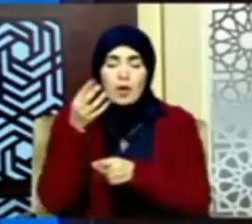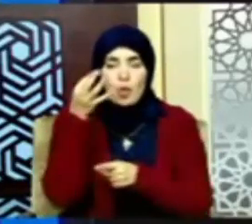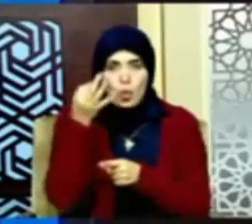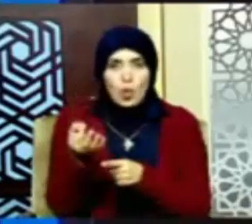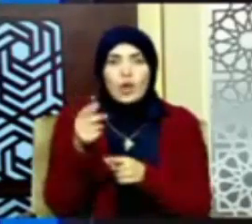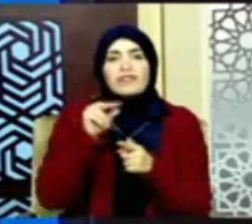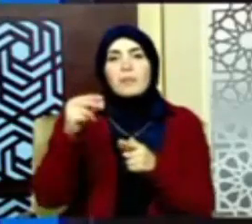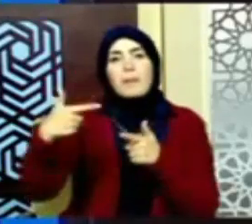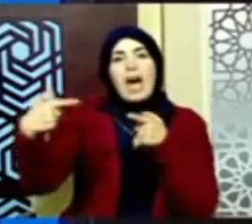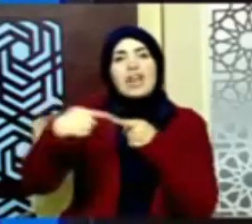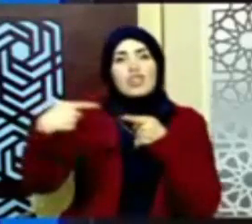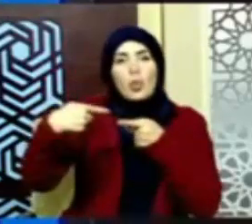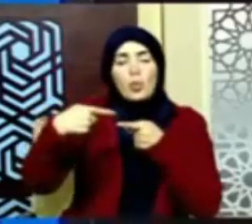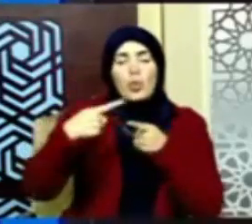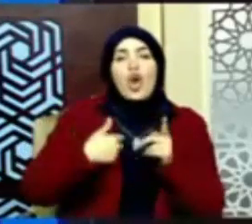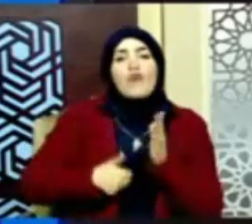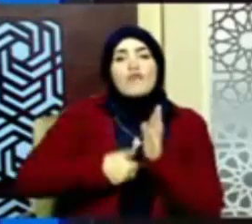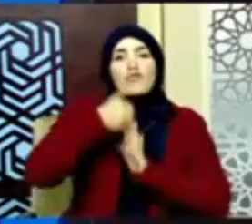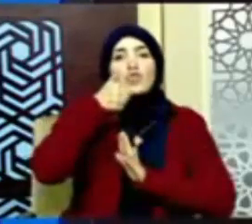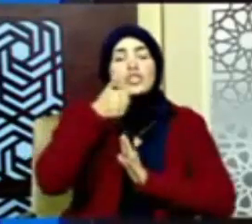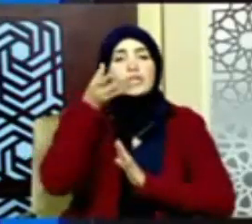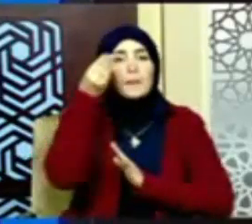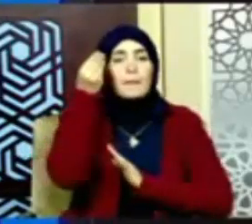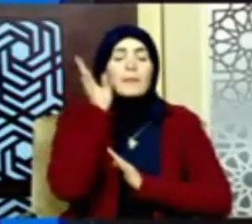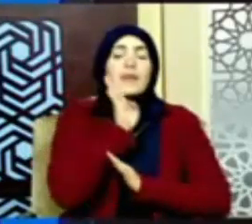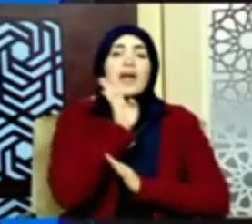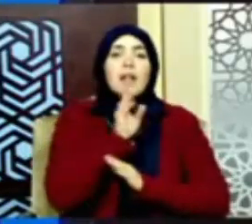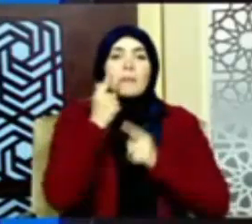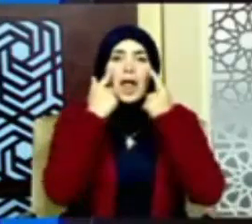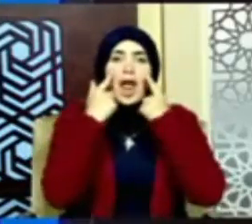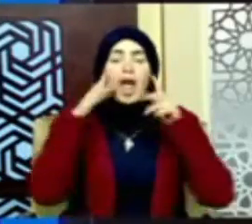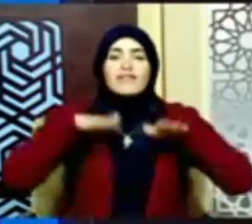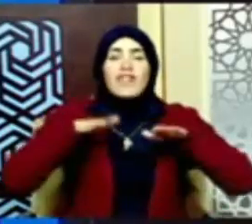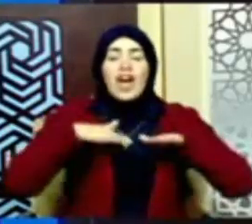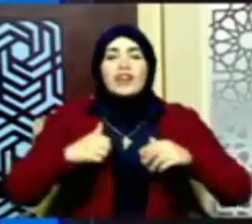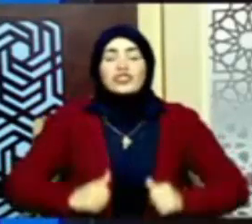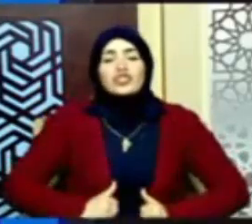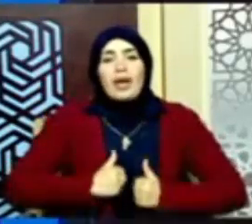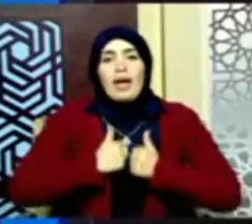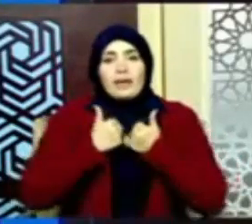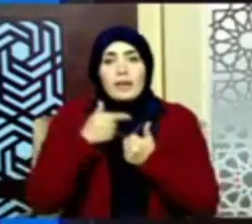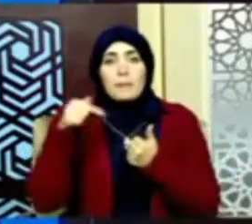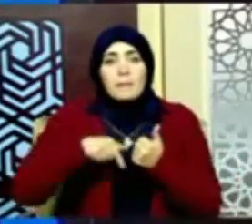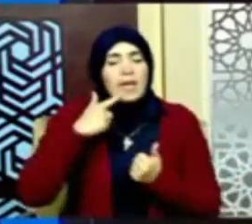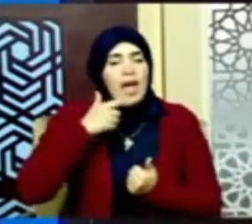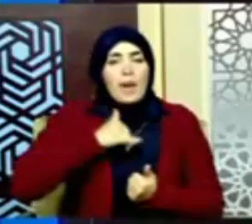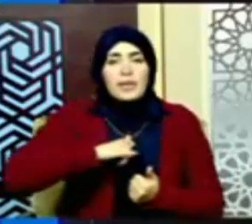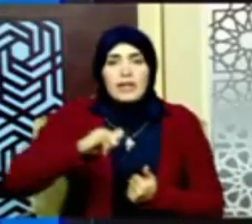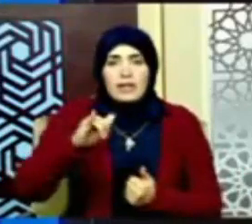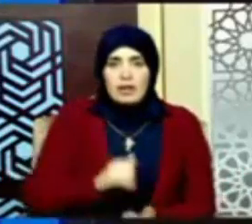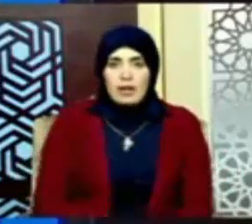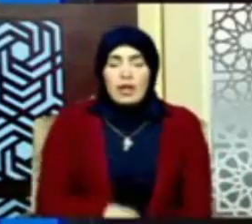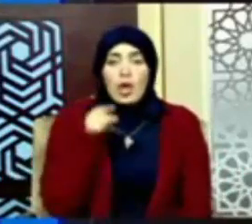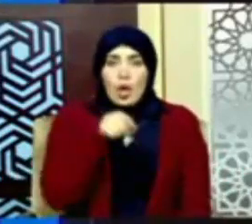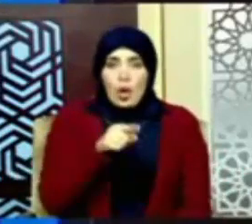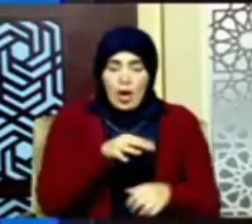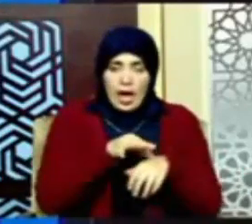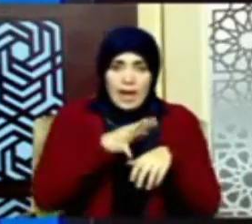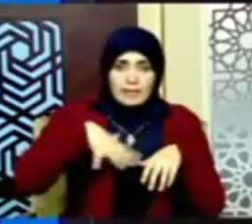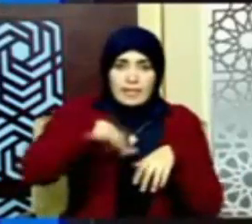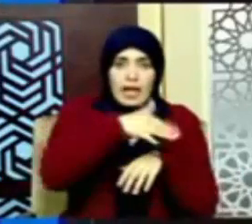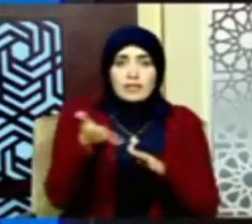أعداء، ففز بعلم تعش حيا به أبدا. الناس موتى وأهل العلم